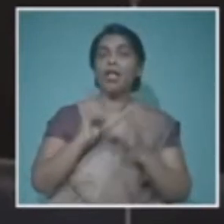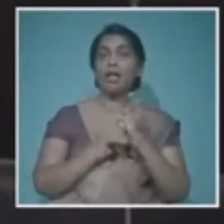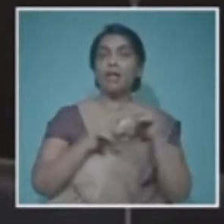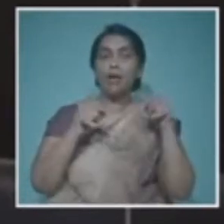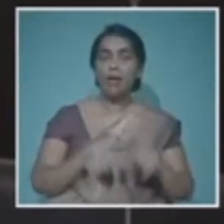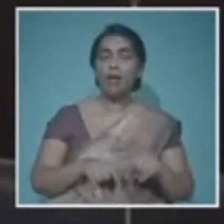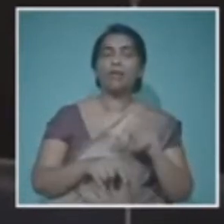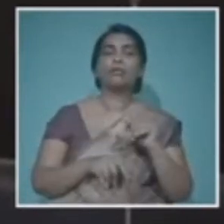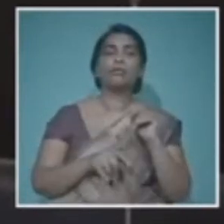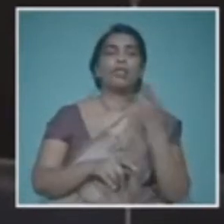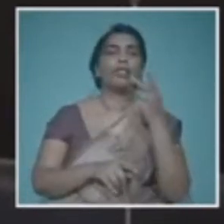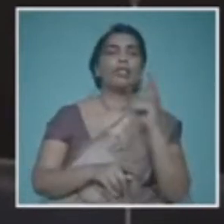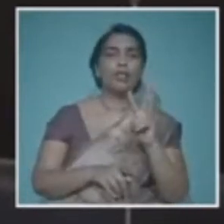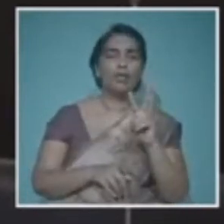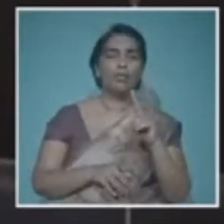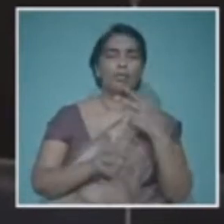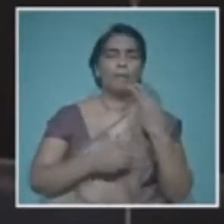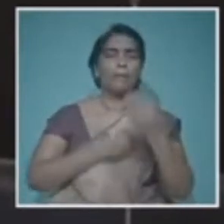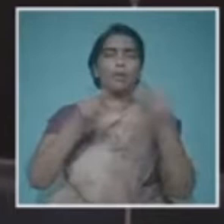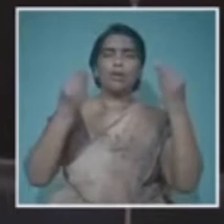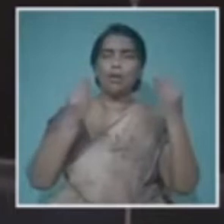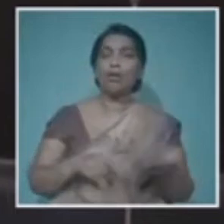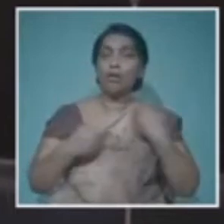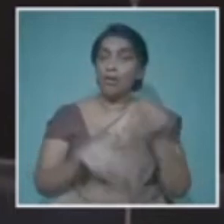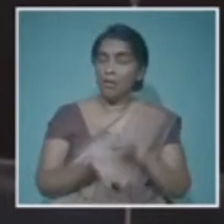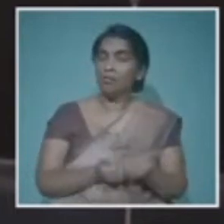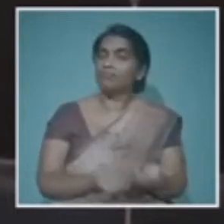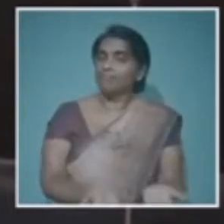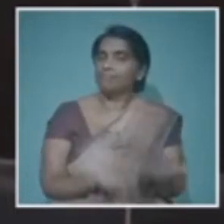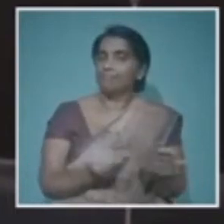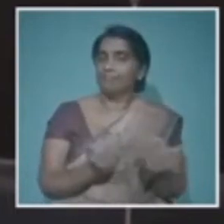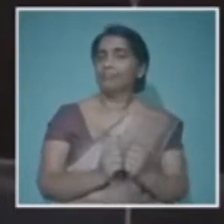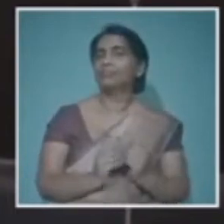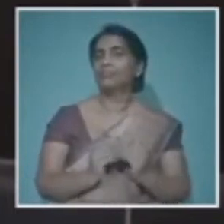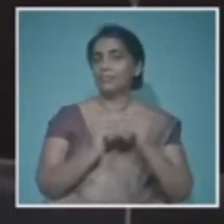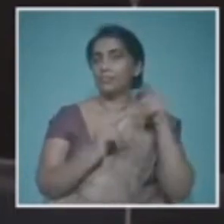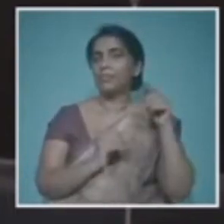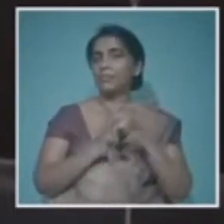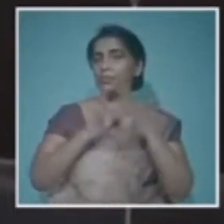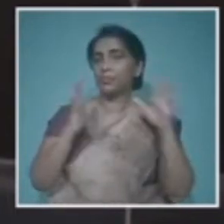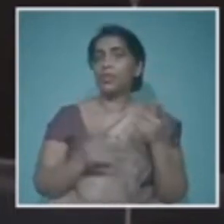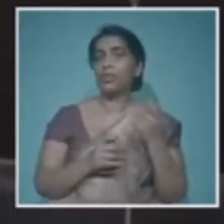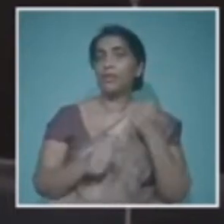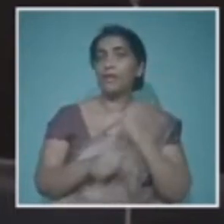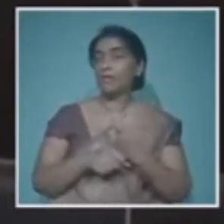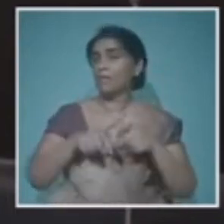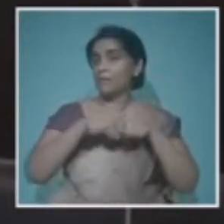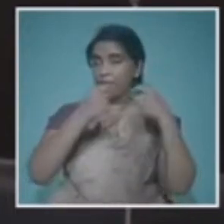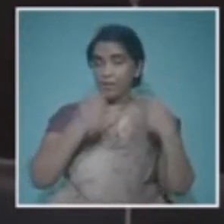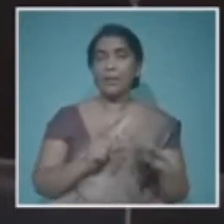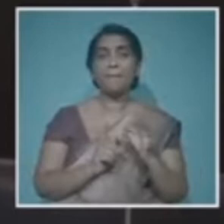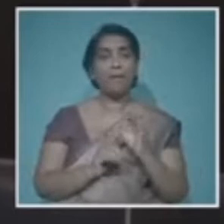13 දෙනයි. මොකද ඊට පස්සේ ආයතනේ වැටුණා. දැන් මම නැවත ඒක පණ ගන්නවන්න දැන් කටයුතු කරගෙන යනවා. එතන විශාල මුදලක් රජයේ වැය කළා තිනවා